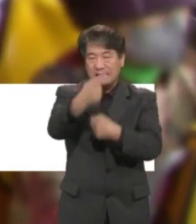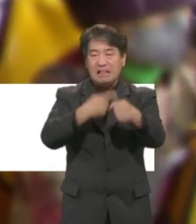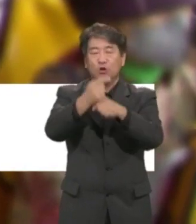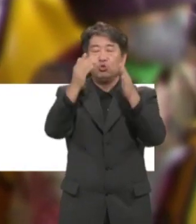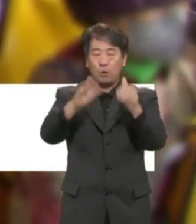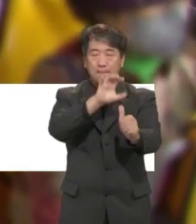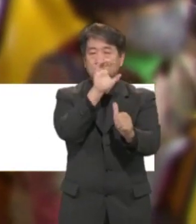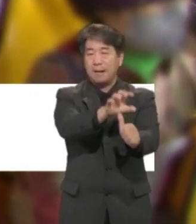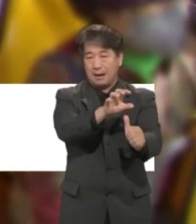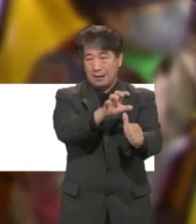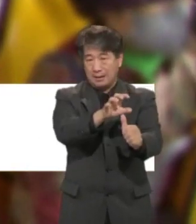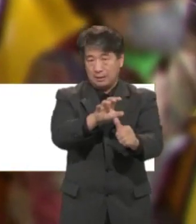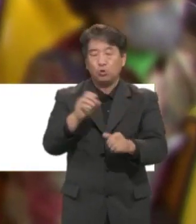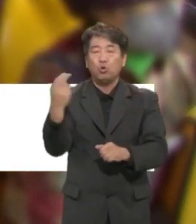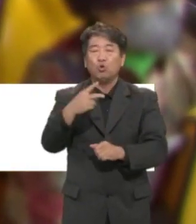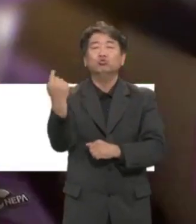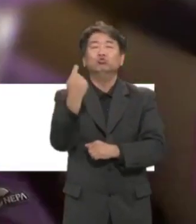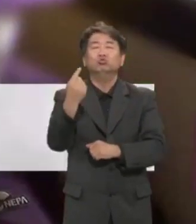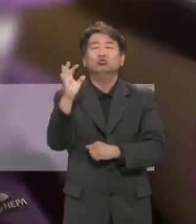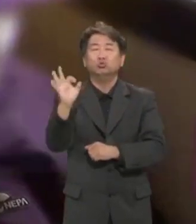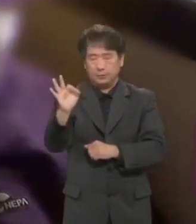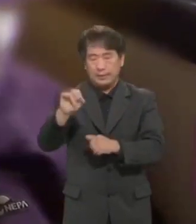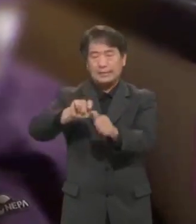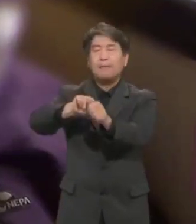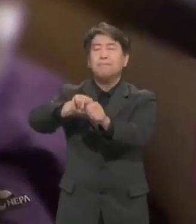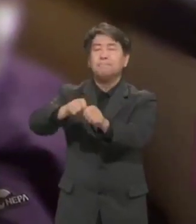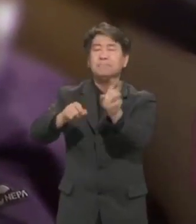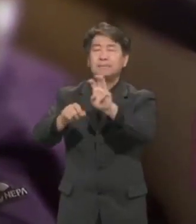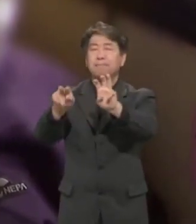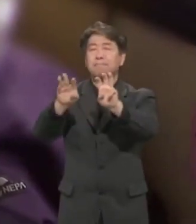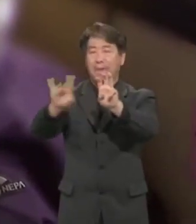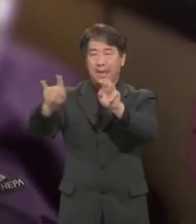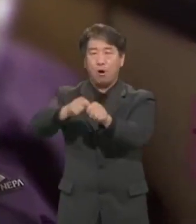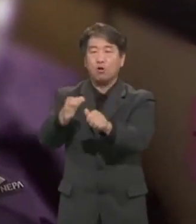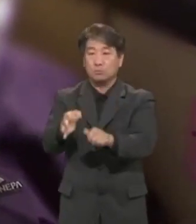중지되고 운임의 30배에 달하는 부과금이 징수된다며 주의를 당부했습니다.